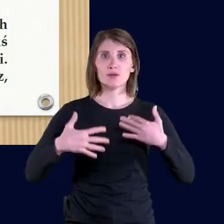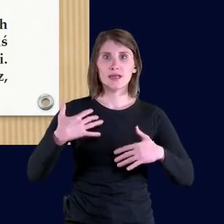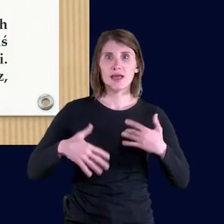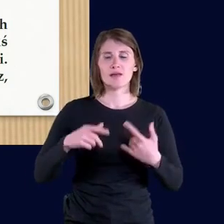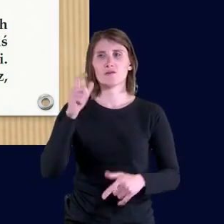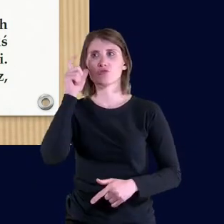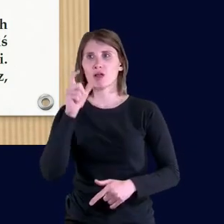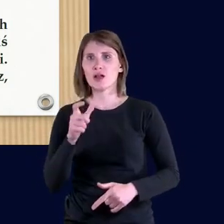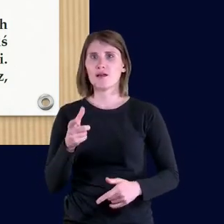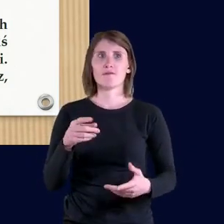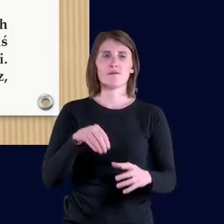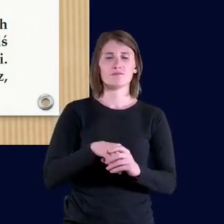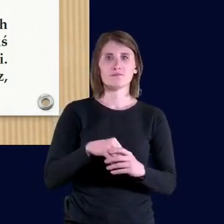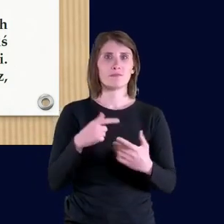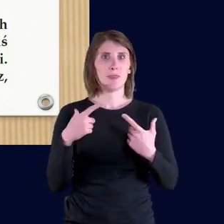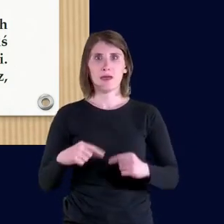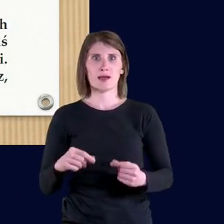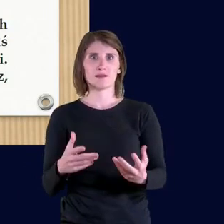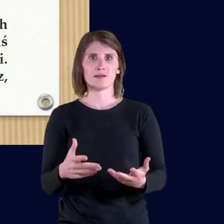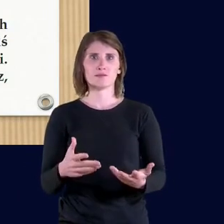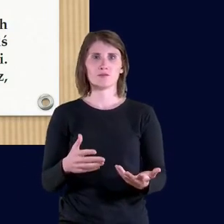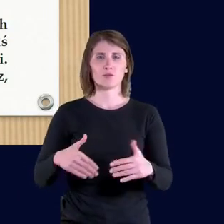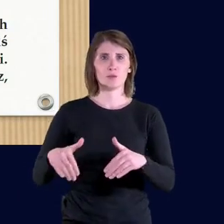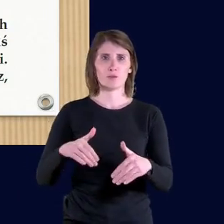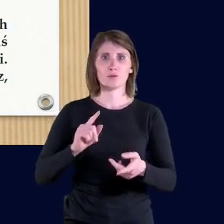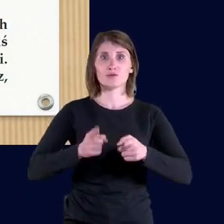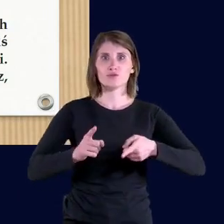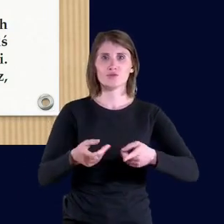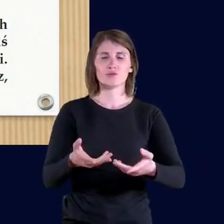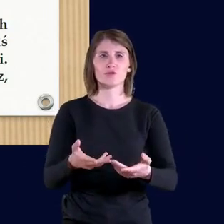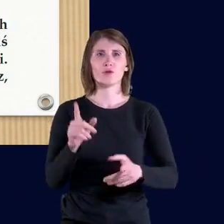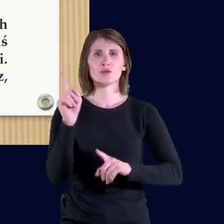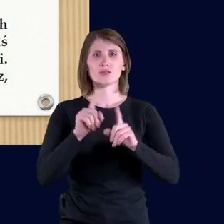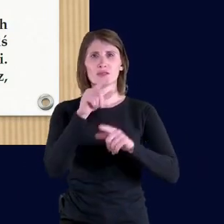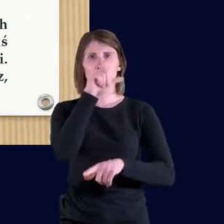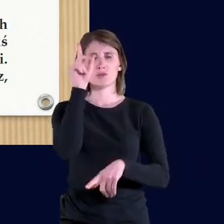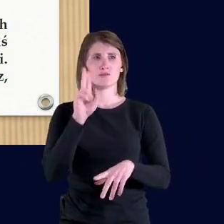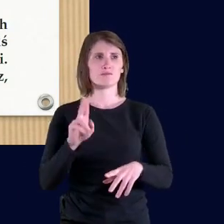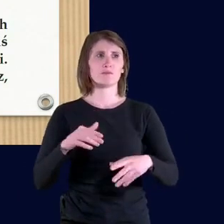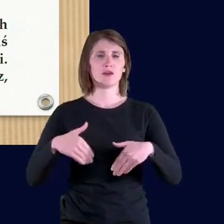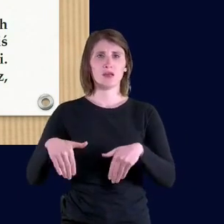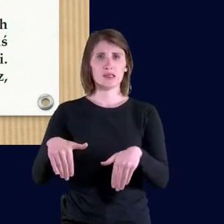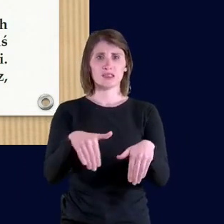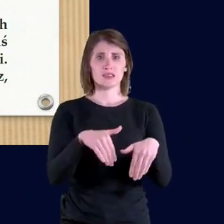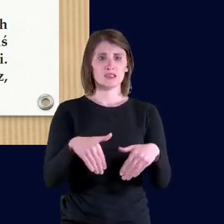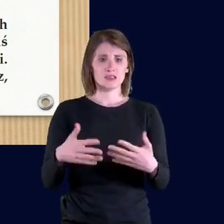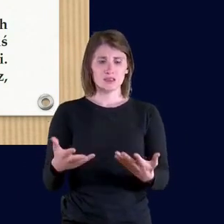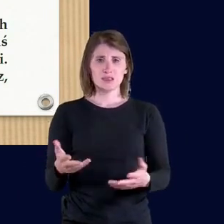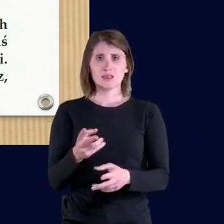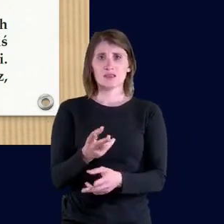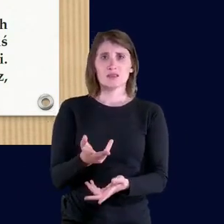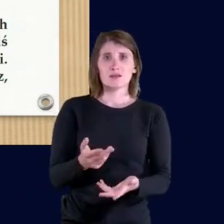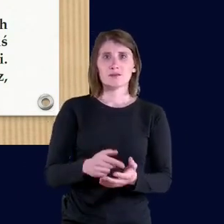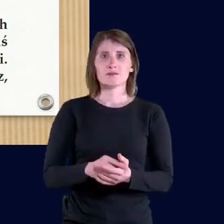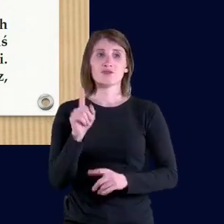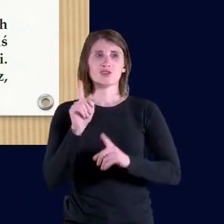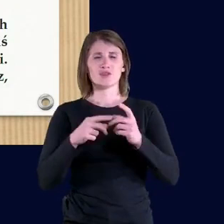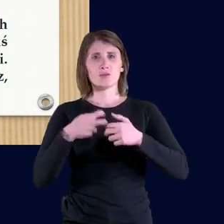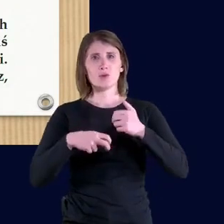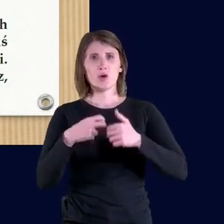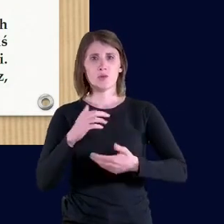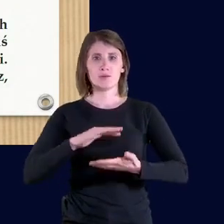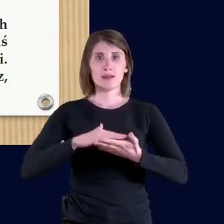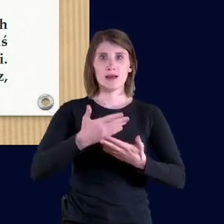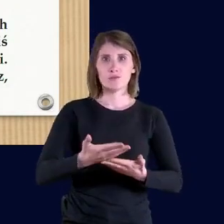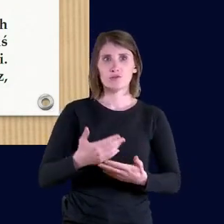komórki nie każdy sobie z tym radził też były pewnego rodzaju ograniczenia proszę państwa i technologiczne sprzętowe